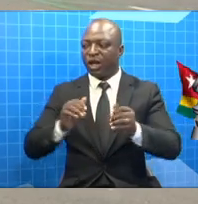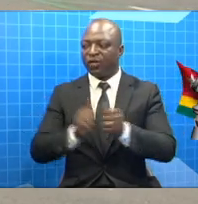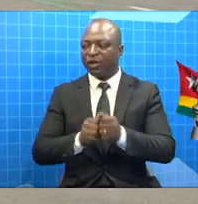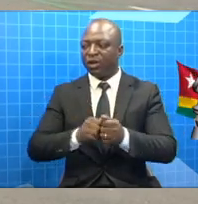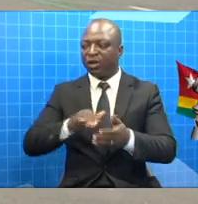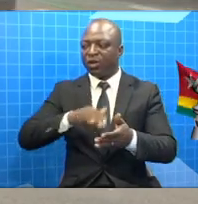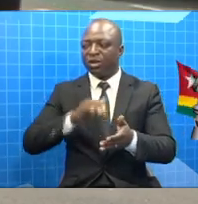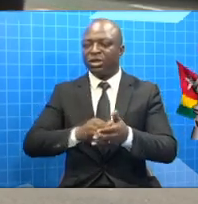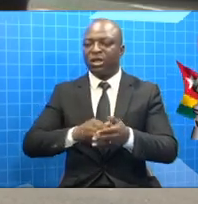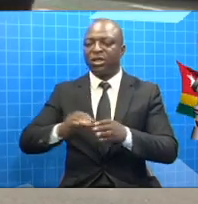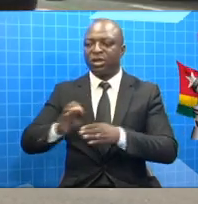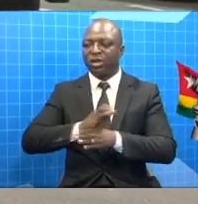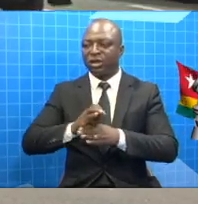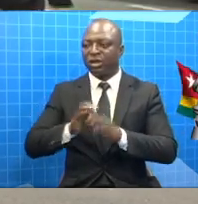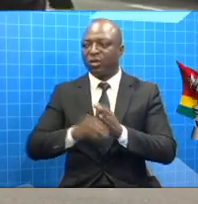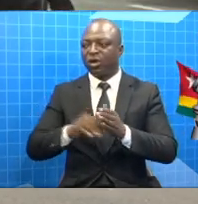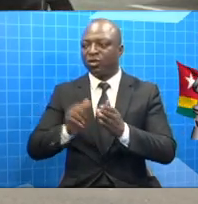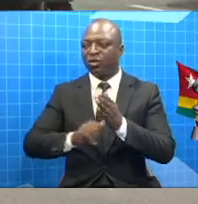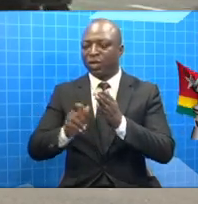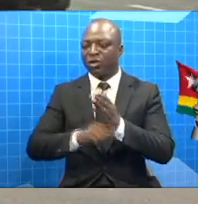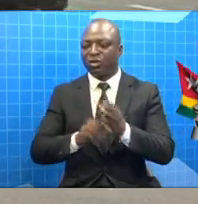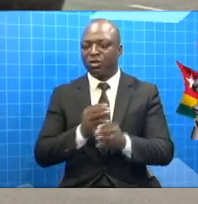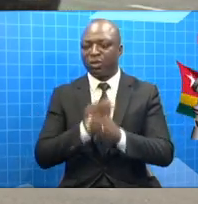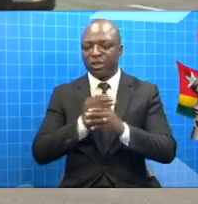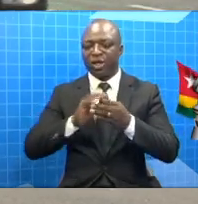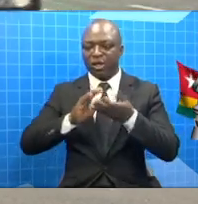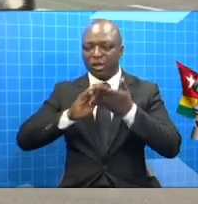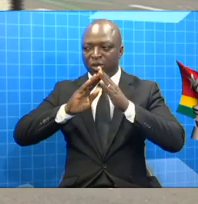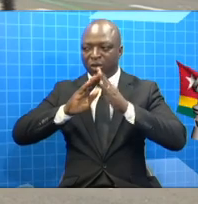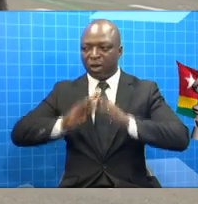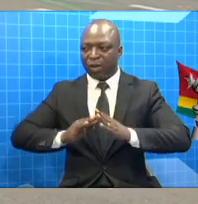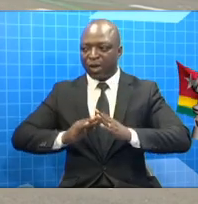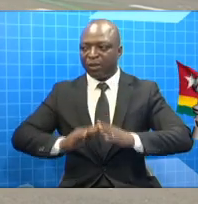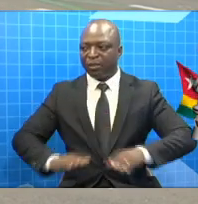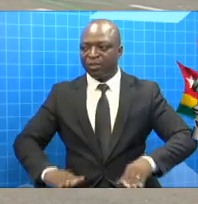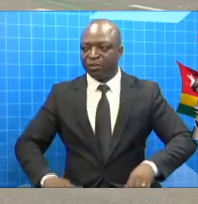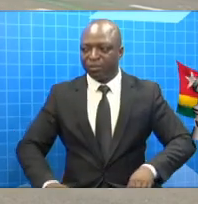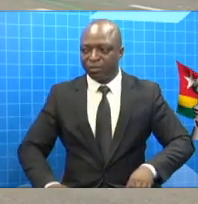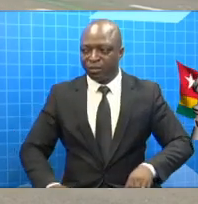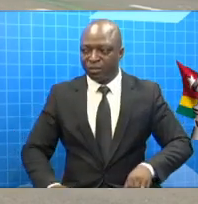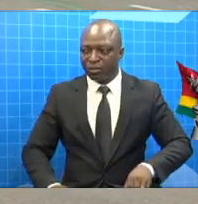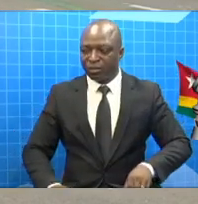centre d'entraînement aux opérations de maintien de la paix.